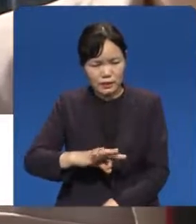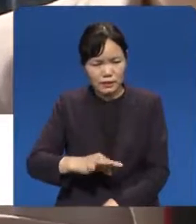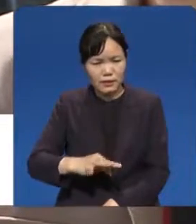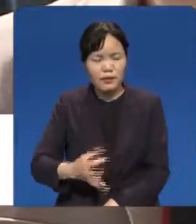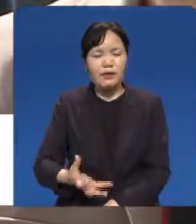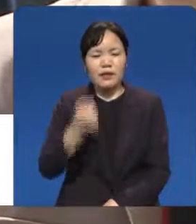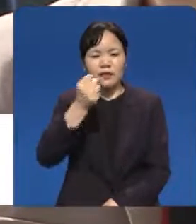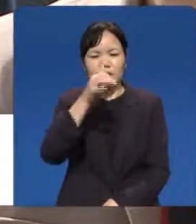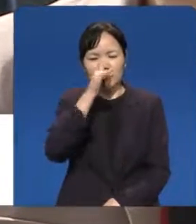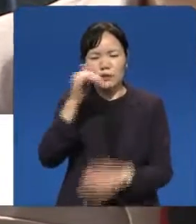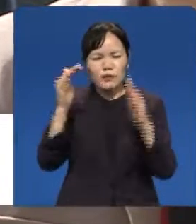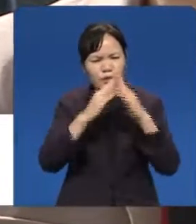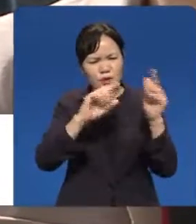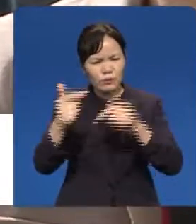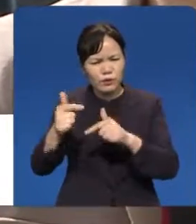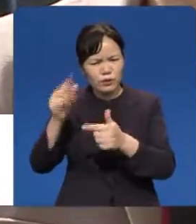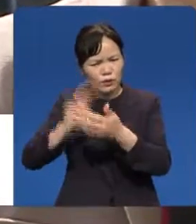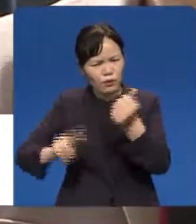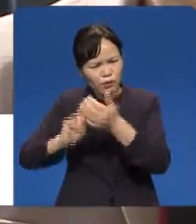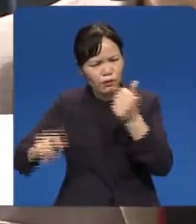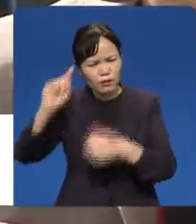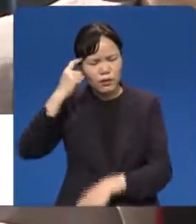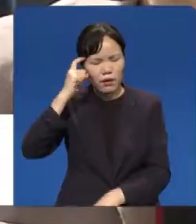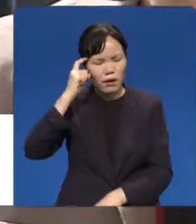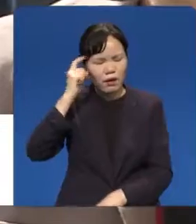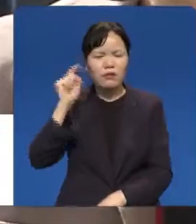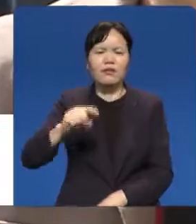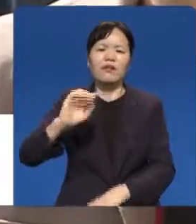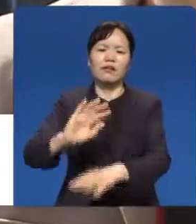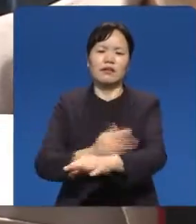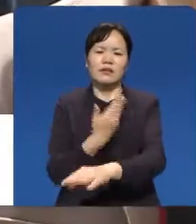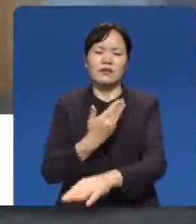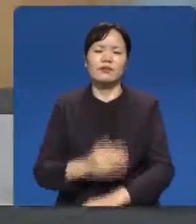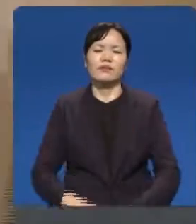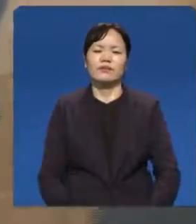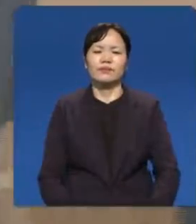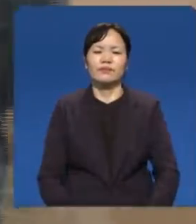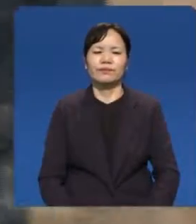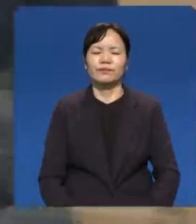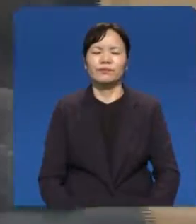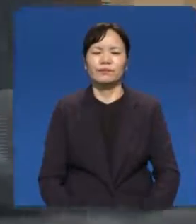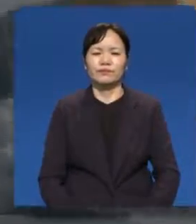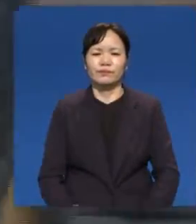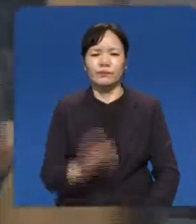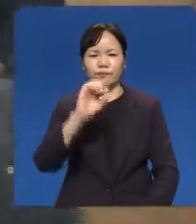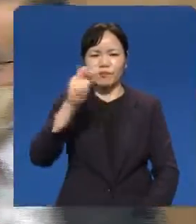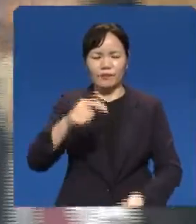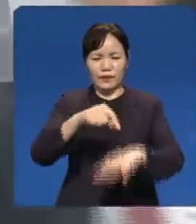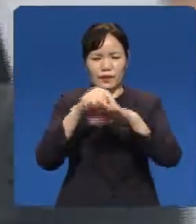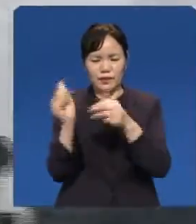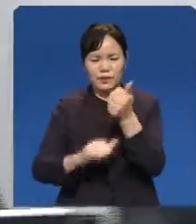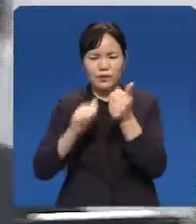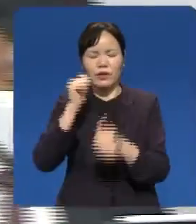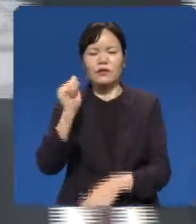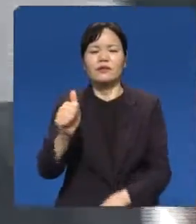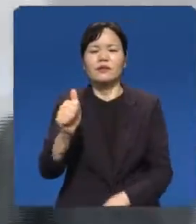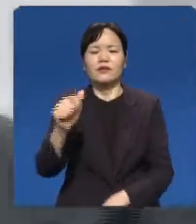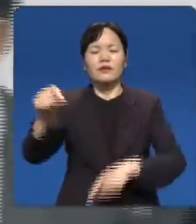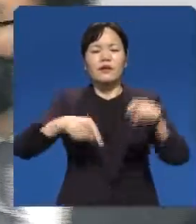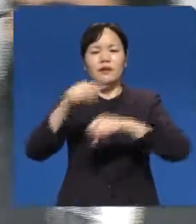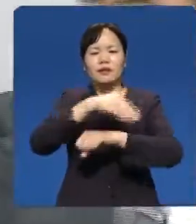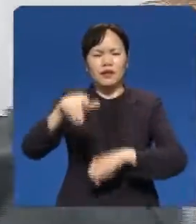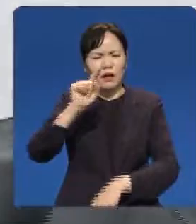수 있는 주택들이 쏟아질 것처럼 생각하는 것은 큰 착각이다. 안철수 인수위원장도